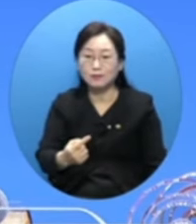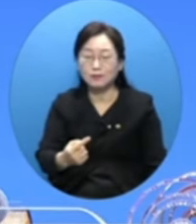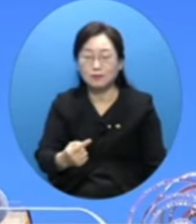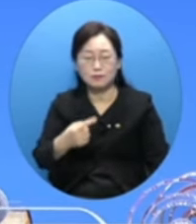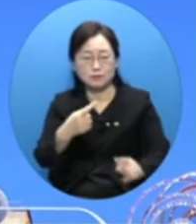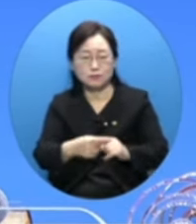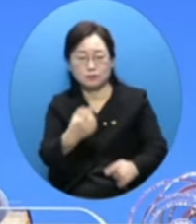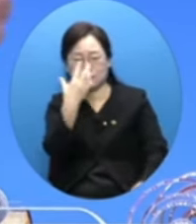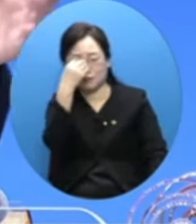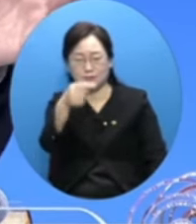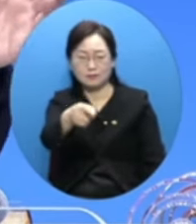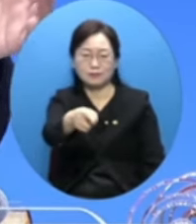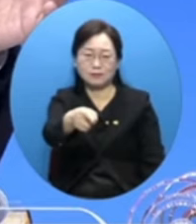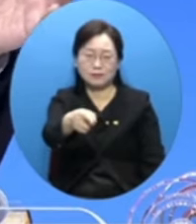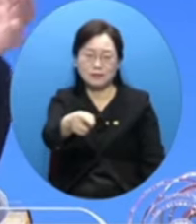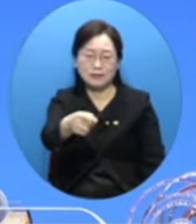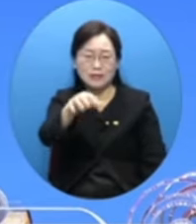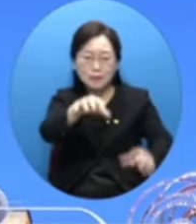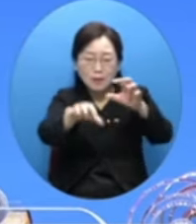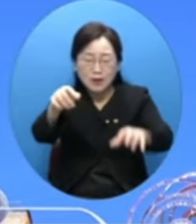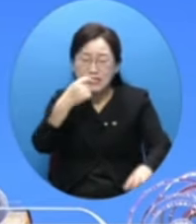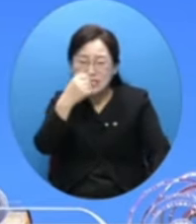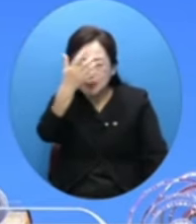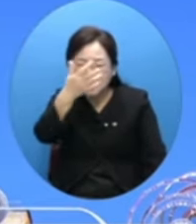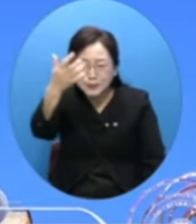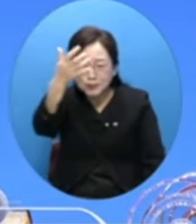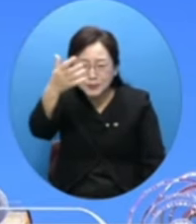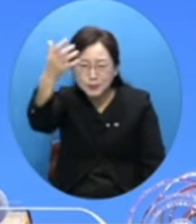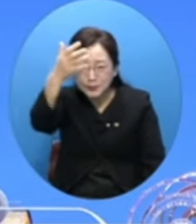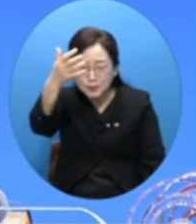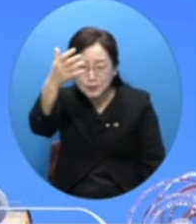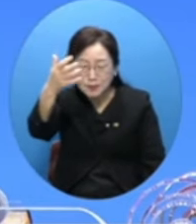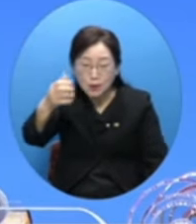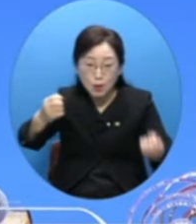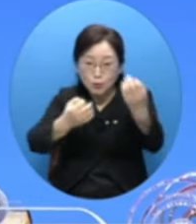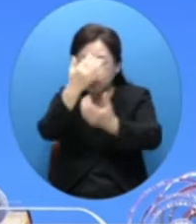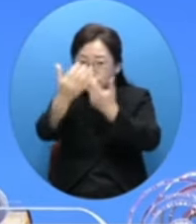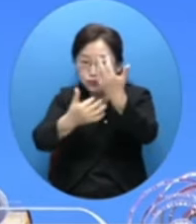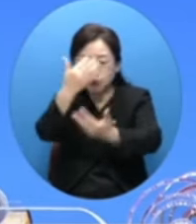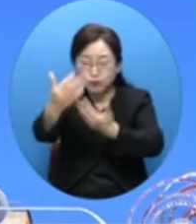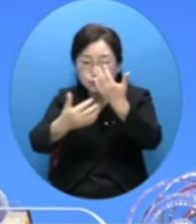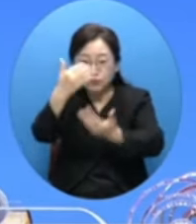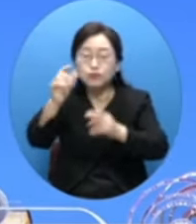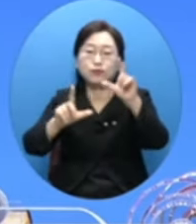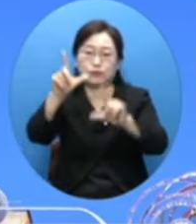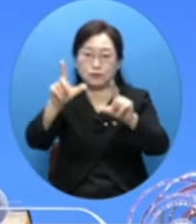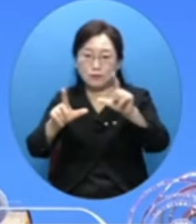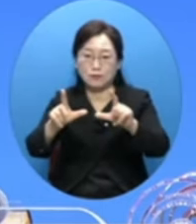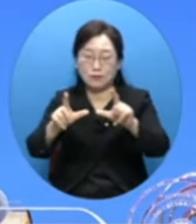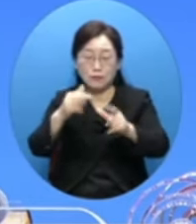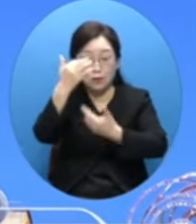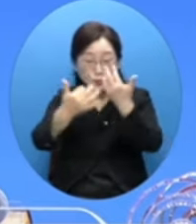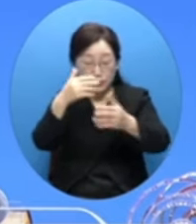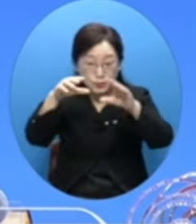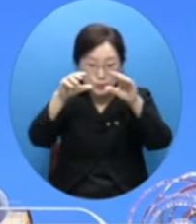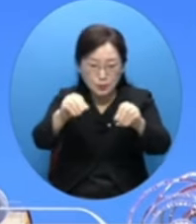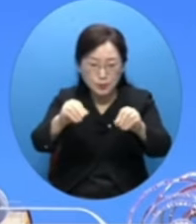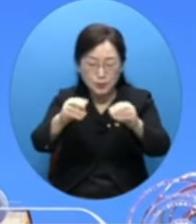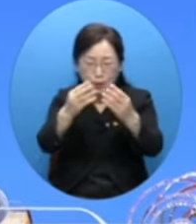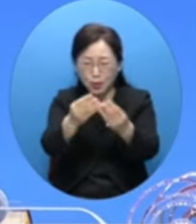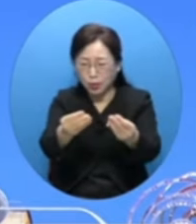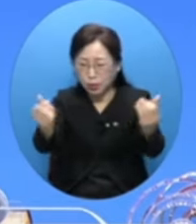마을이 꿰어 보니까 연기가 나고 온 마을이 불이 나 있었습니다. 불이 나서 불이 꺼지고 난 후에 잿더미가 되어